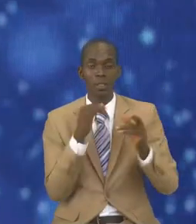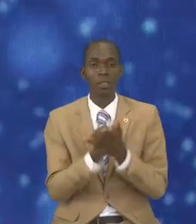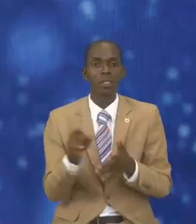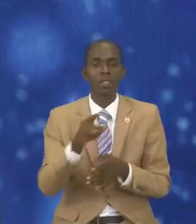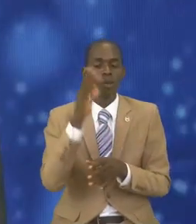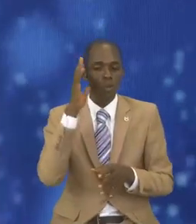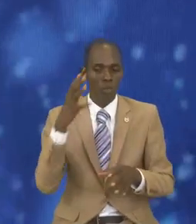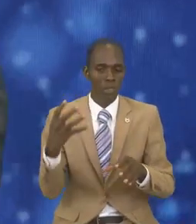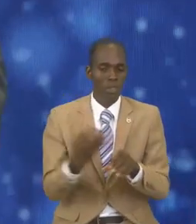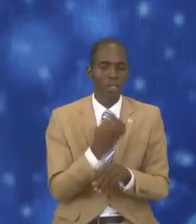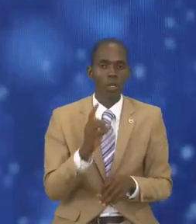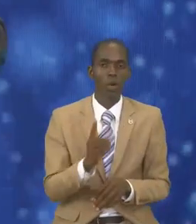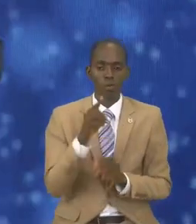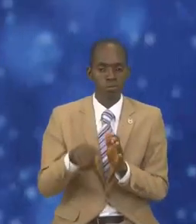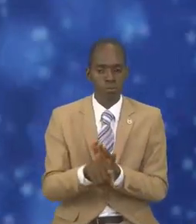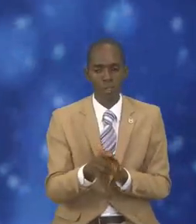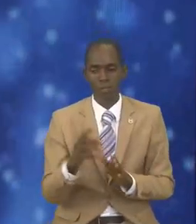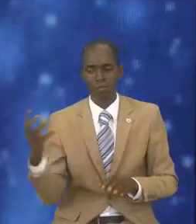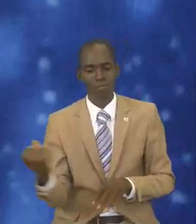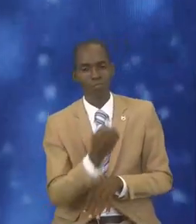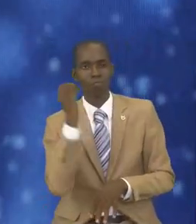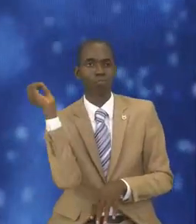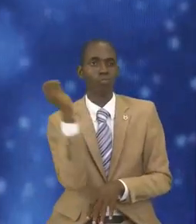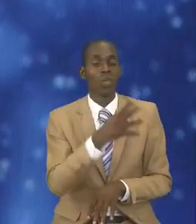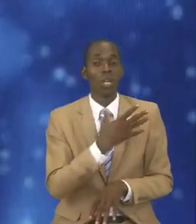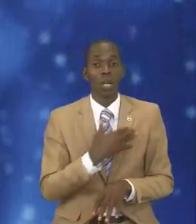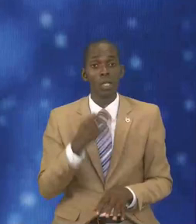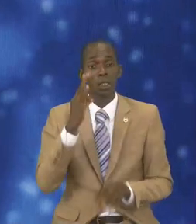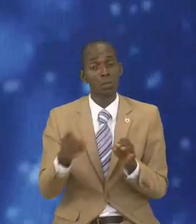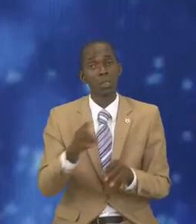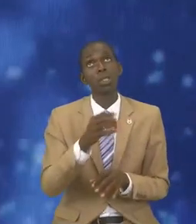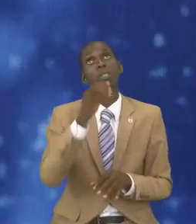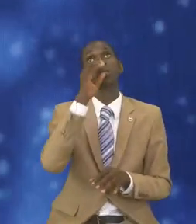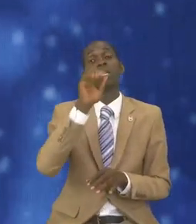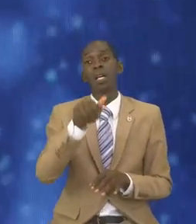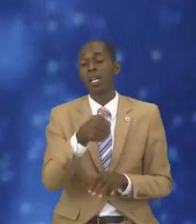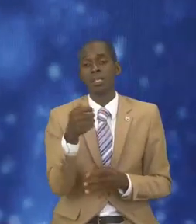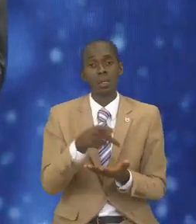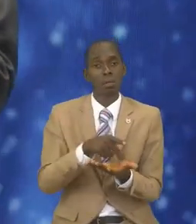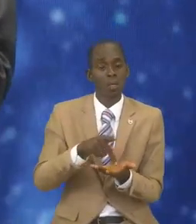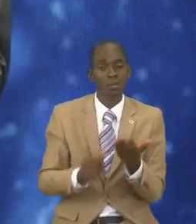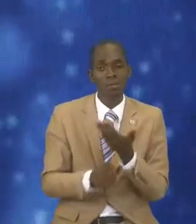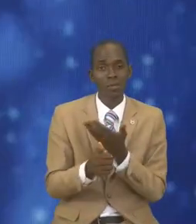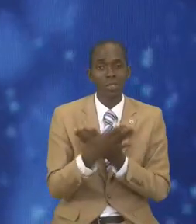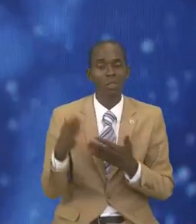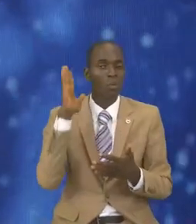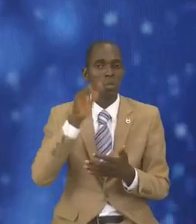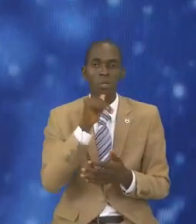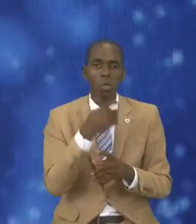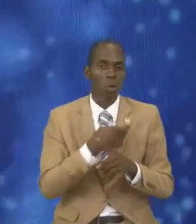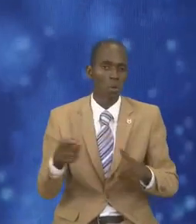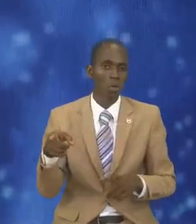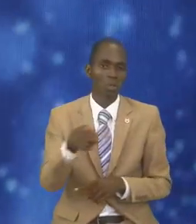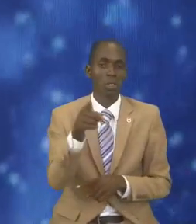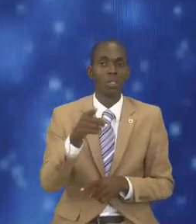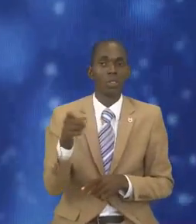serpents pour les jeter. S'ils boivent quelque breuvage mortel, il ne leur fera point de mal. Ils